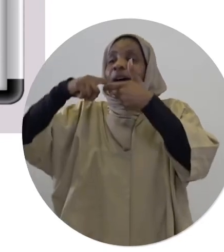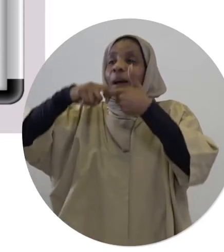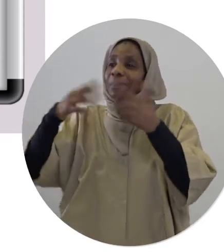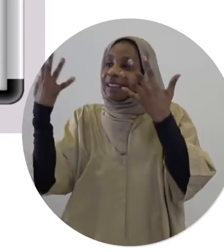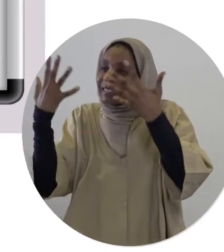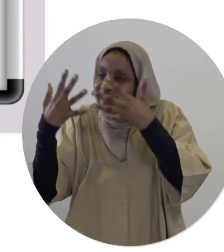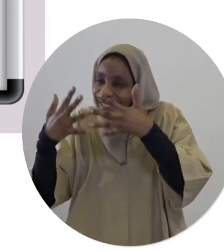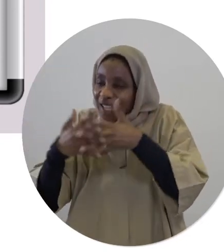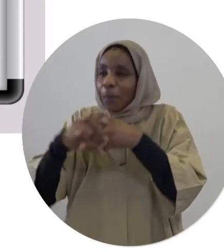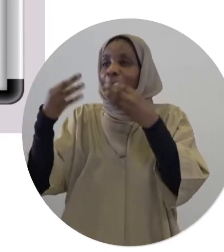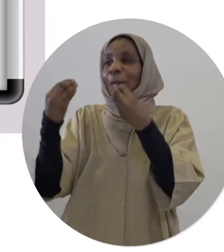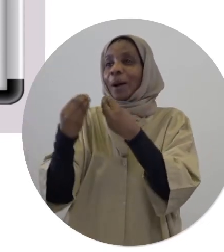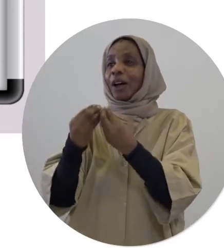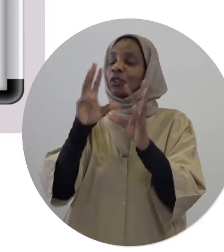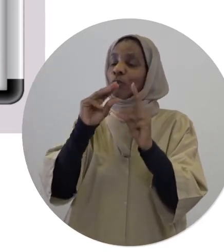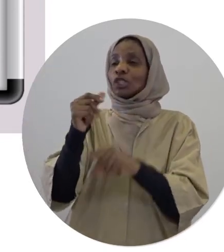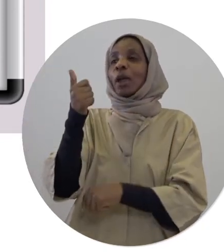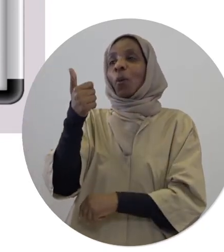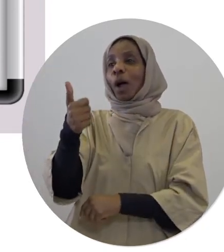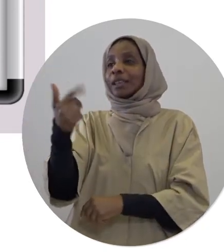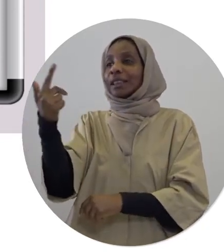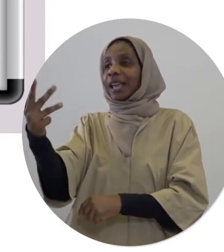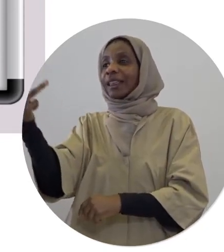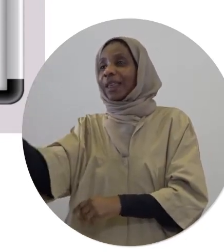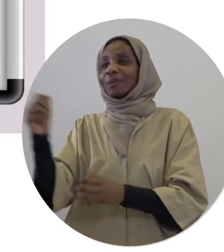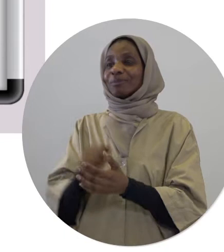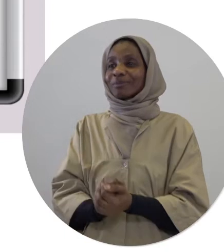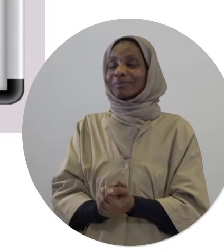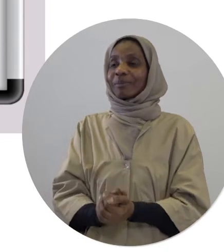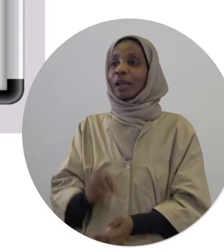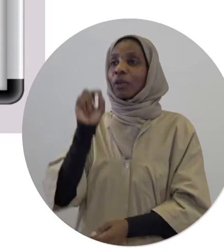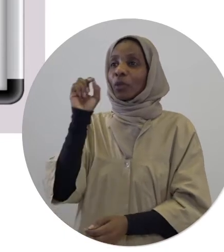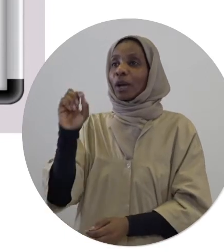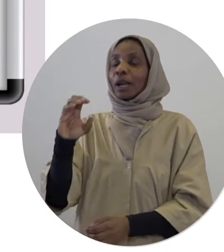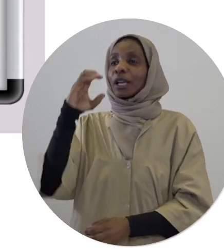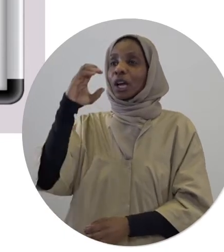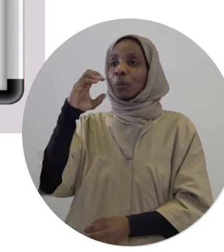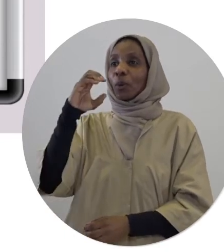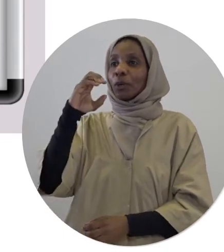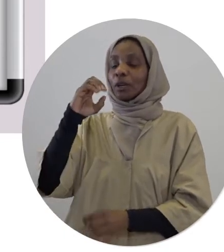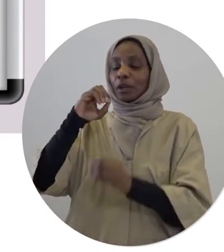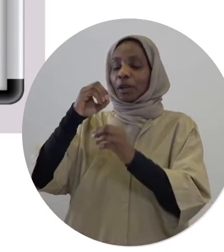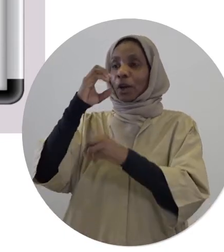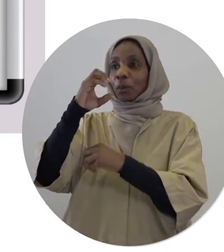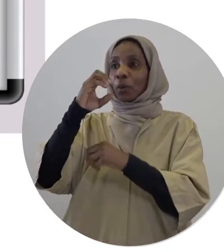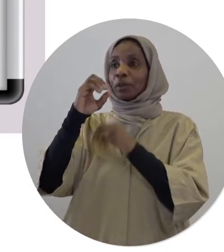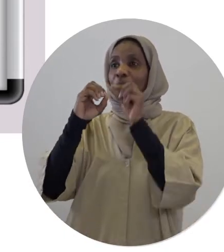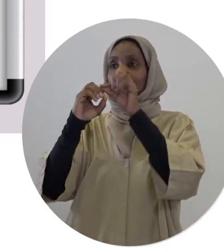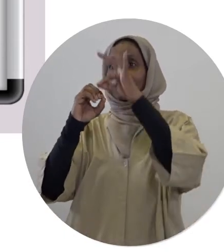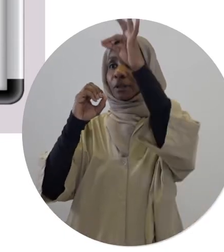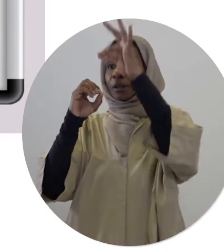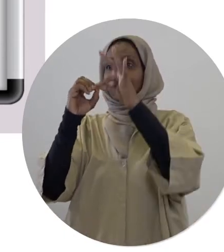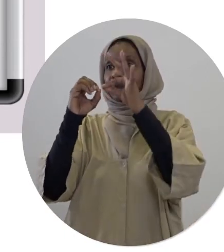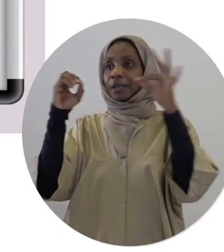وكذلك المثال الذي يليه والمثال الذي يليه. ذرة الكربون أحاطت بها أربع روابط